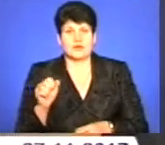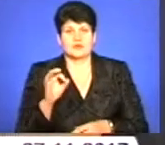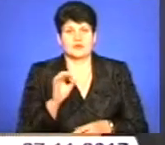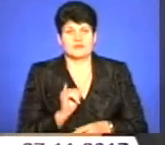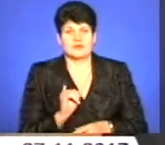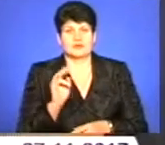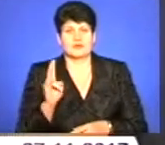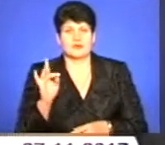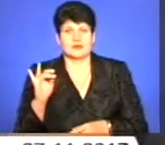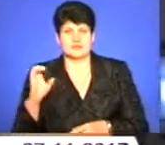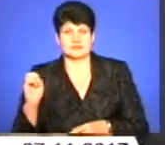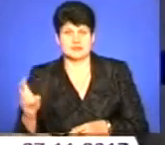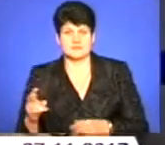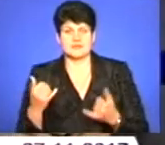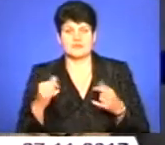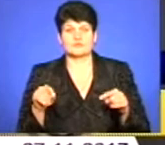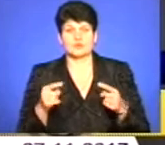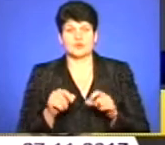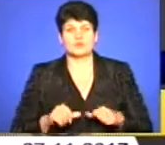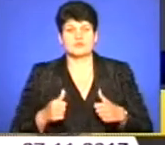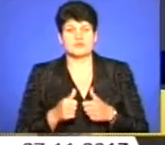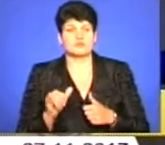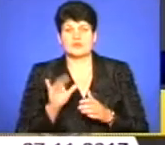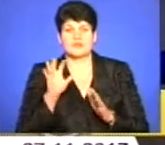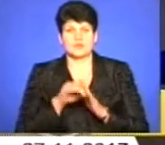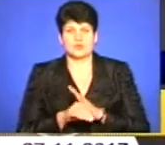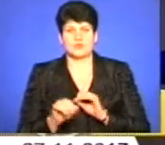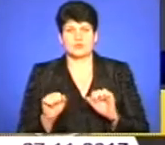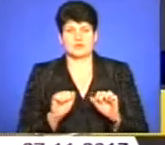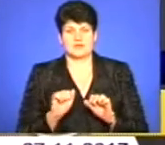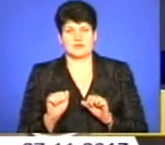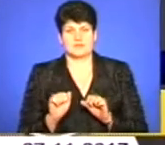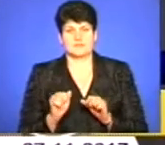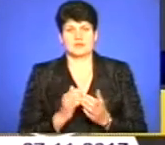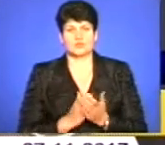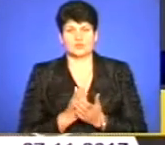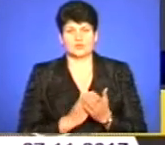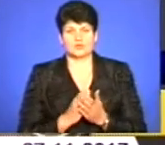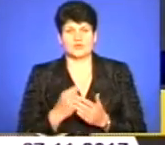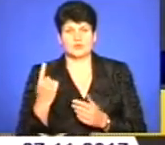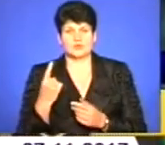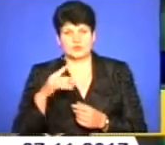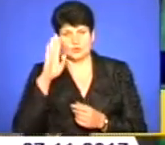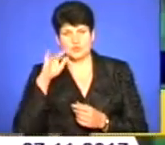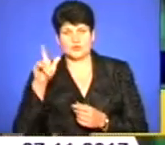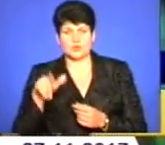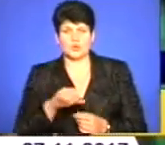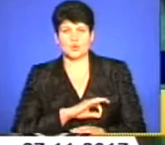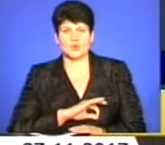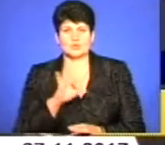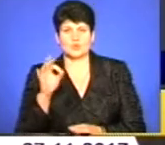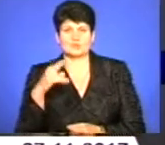На сьогоднішній день створена комісія, в яку взагалі не входить управління інфраструктури жоден чоловік, юрист